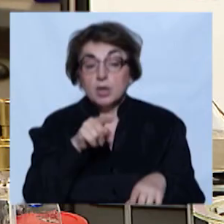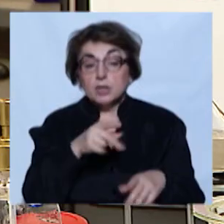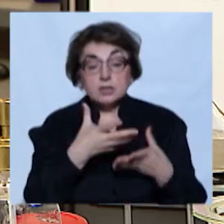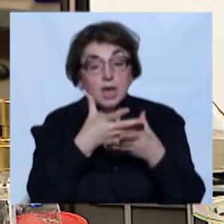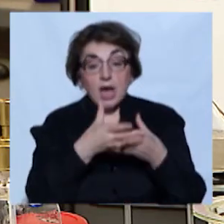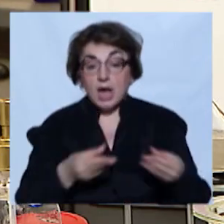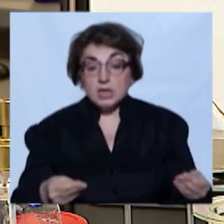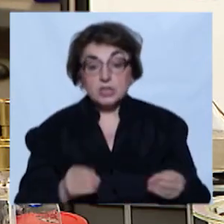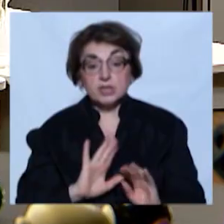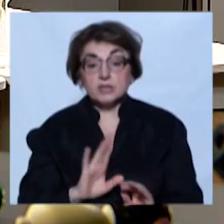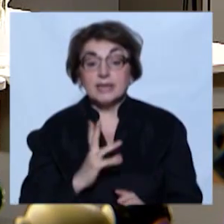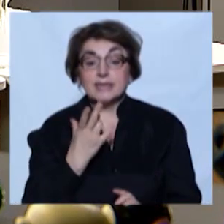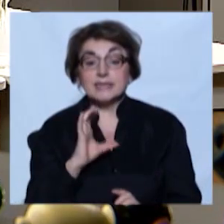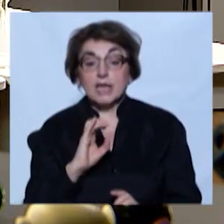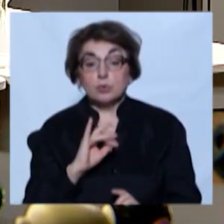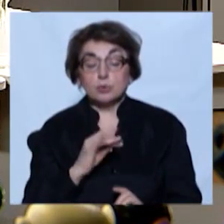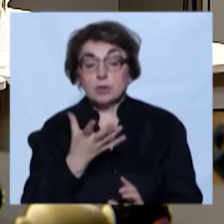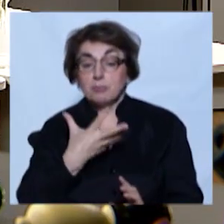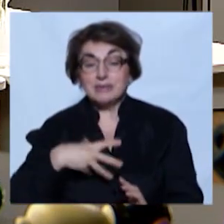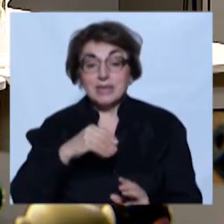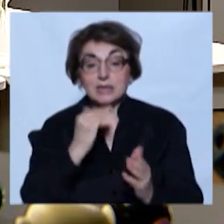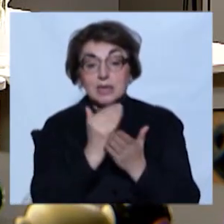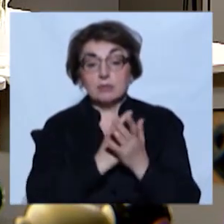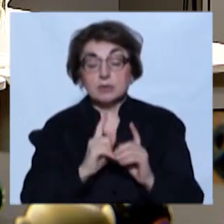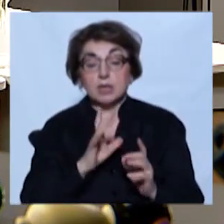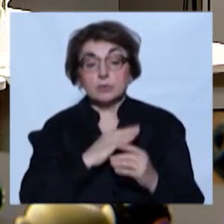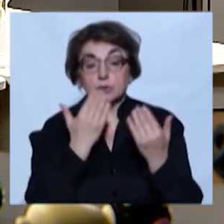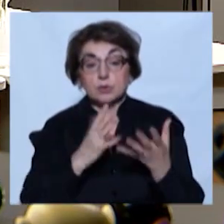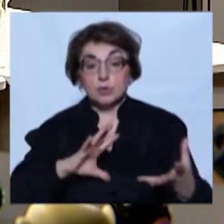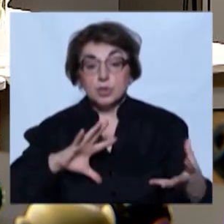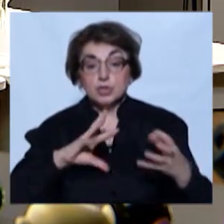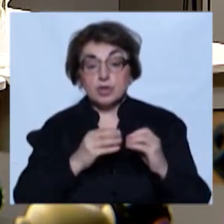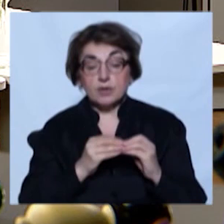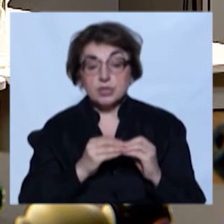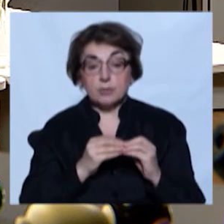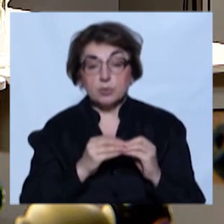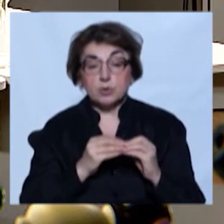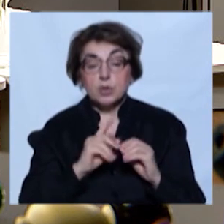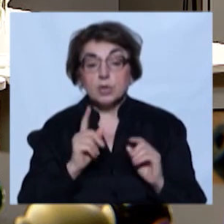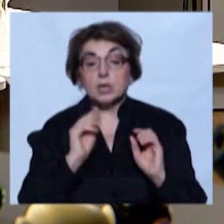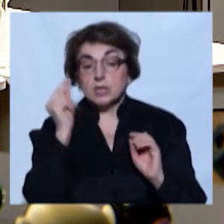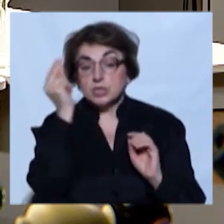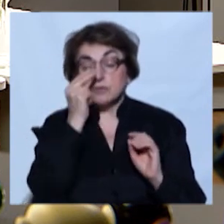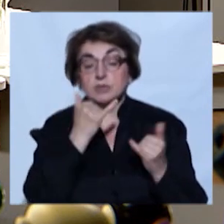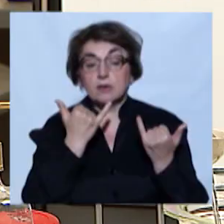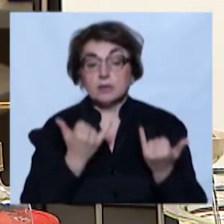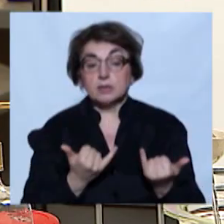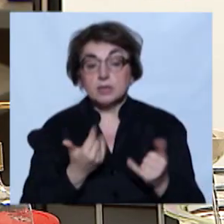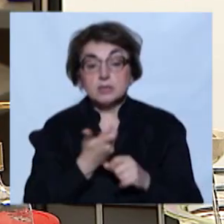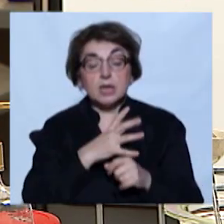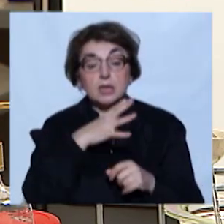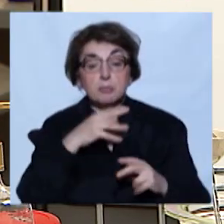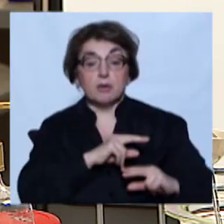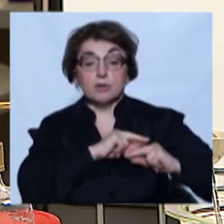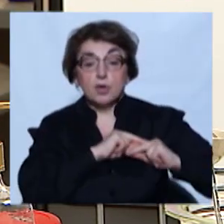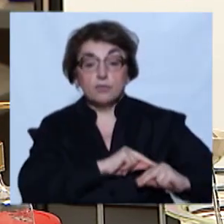ცელულოზას. მე მინდა მთელი გაკვეთილი, რაც დღეს ჰქონდა, შევკრა. და რა შევისწავლეთ დღეს? ძალიან ბევრი ვიშრომეთ